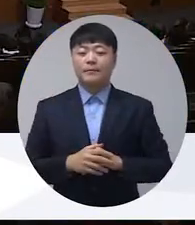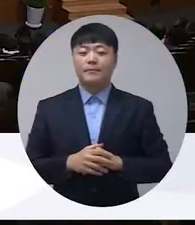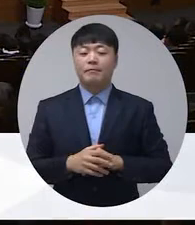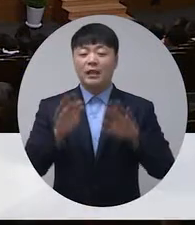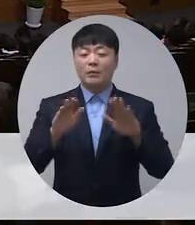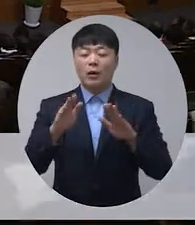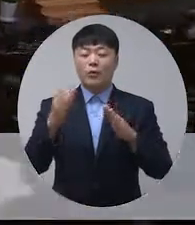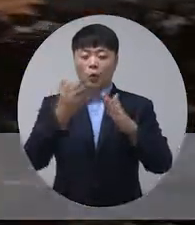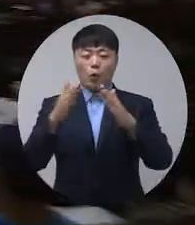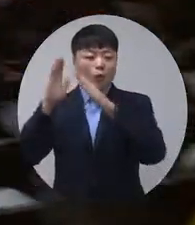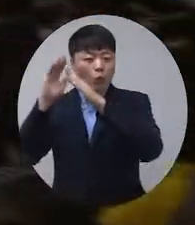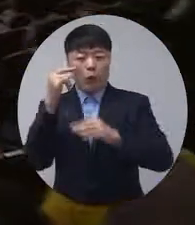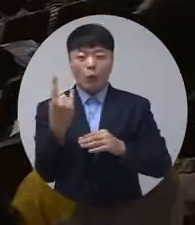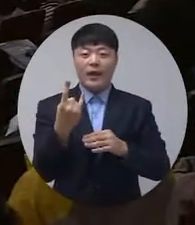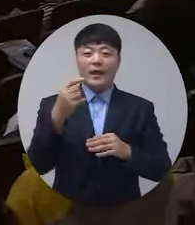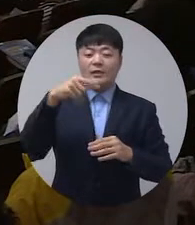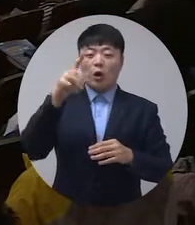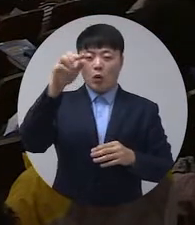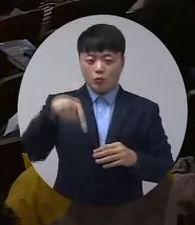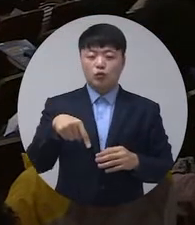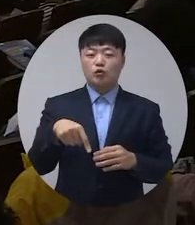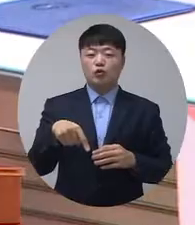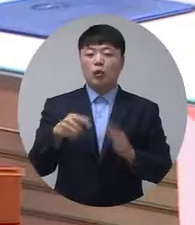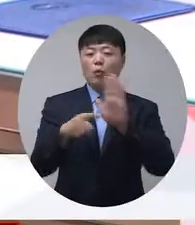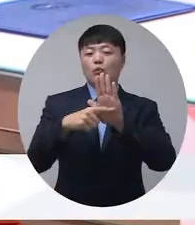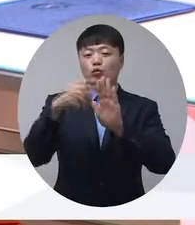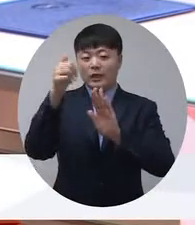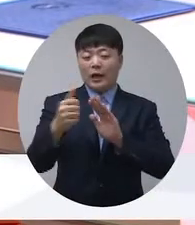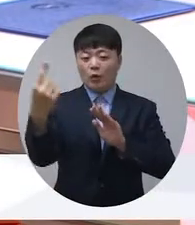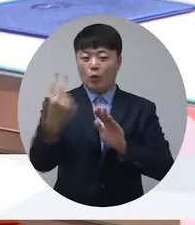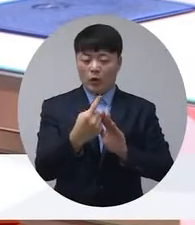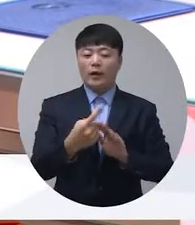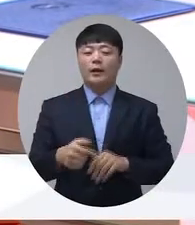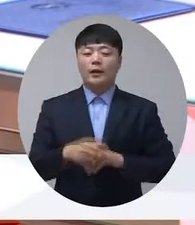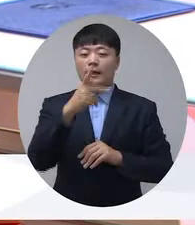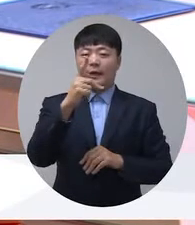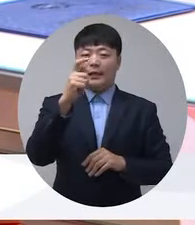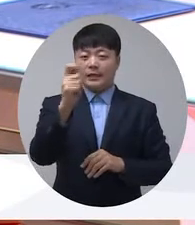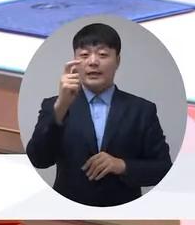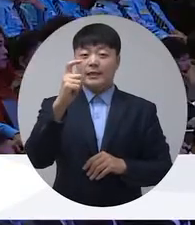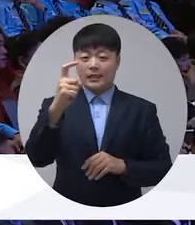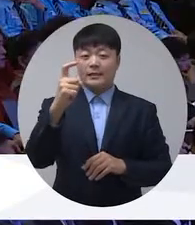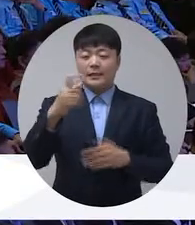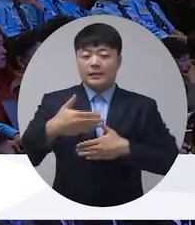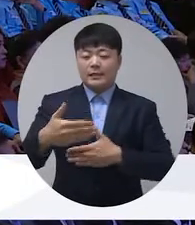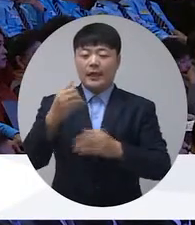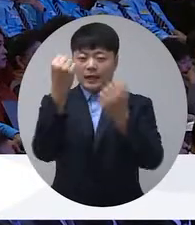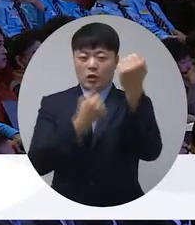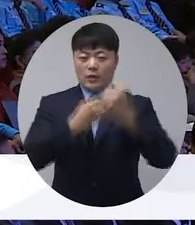이번 공청회는 하 승철 경남 도서 보관 지역 본부장의 서부경남 ktx 진행 상부 9화